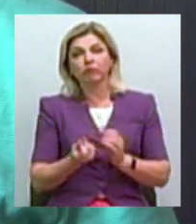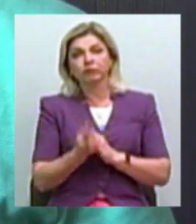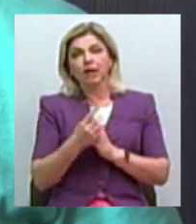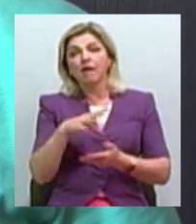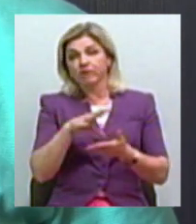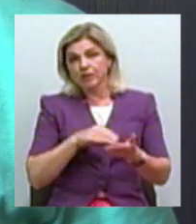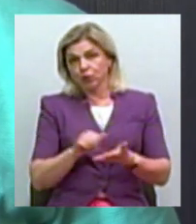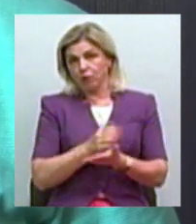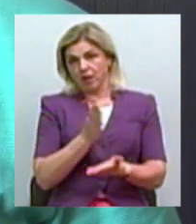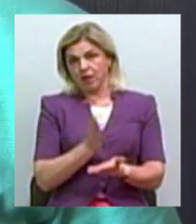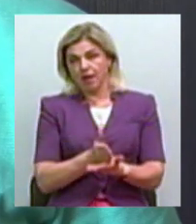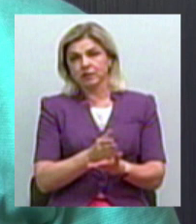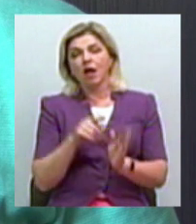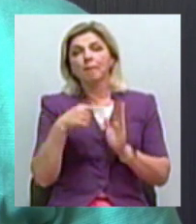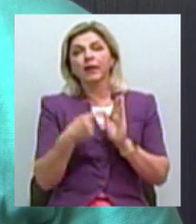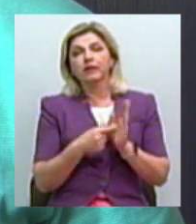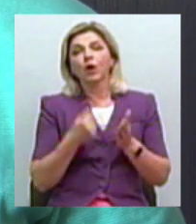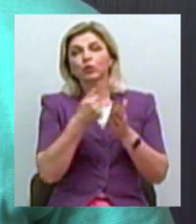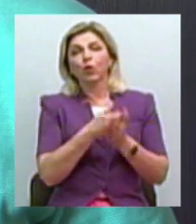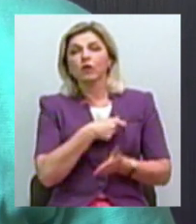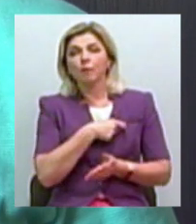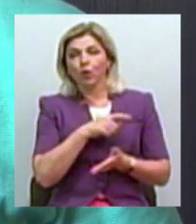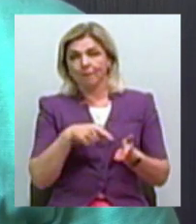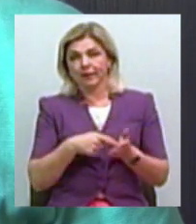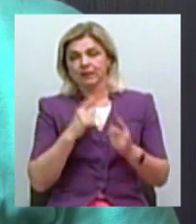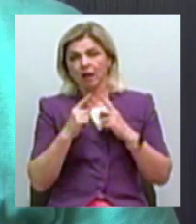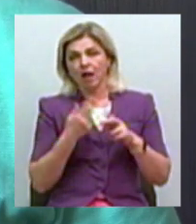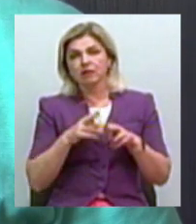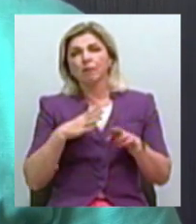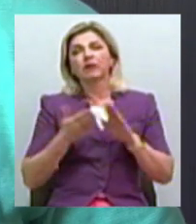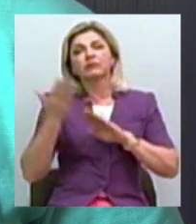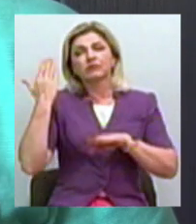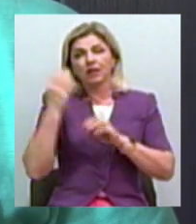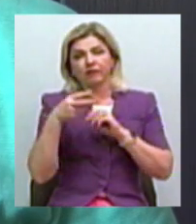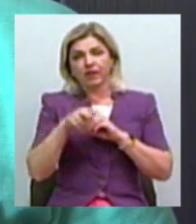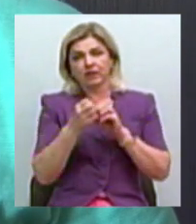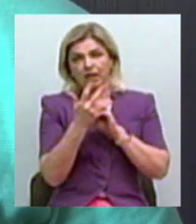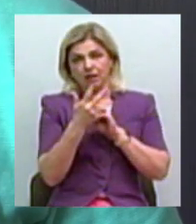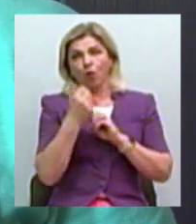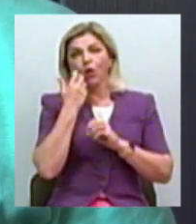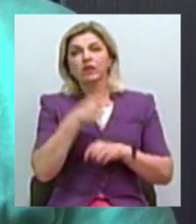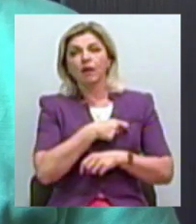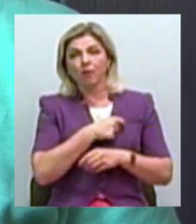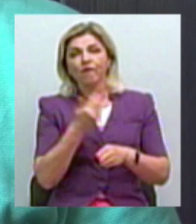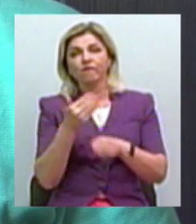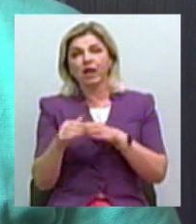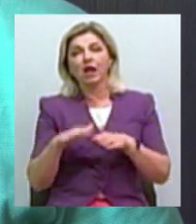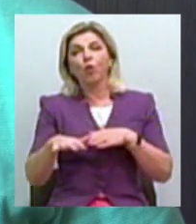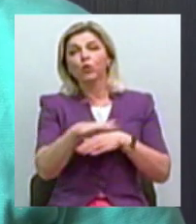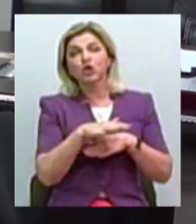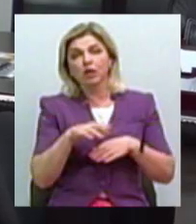в наявності. Питання більше до депутатів міськради. Це був далекий 2013-й, коли депутати віддали цю ділянку під